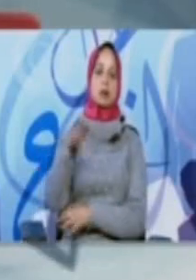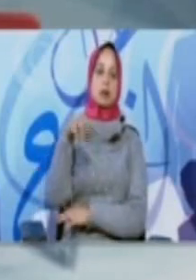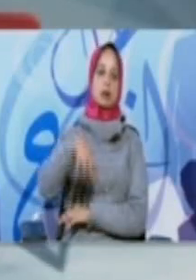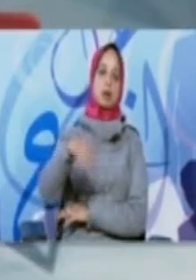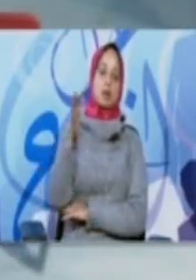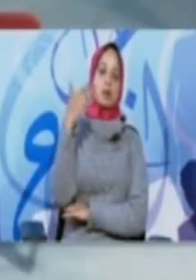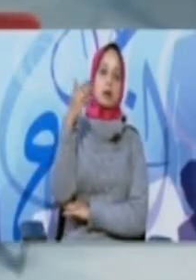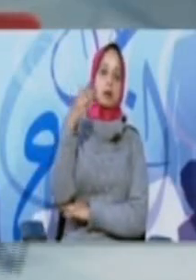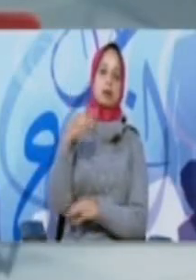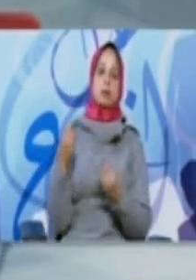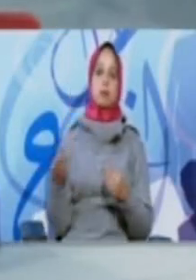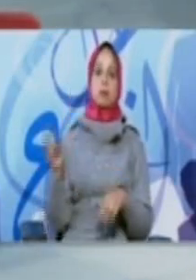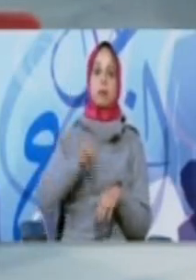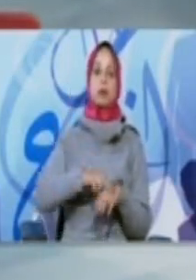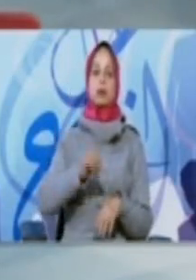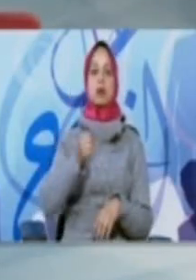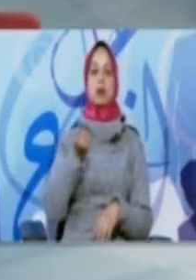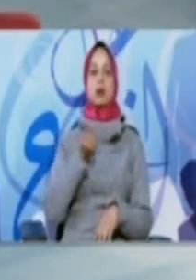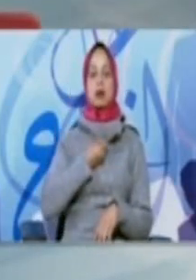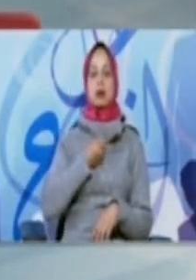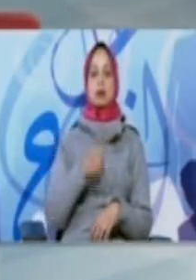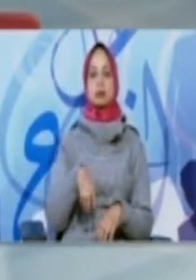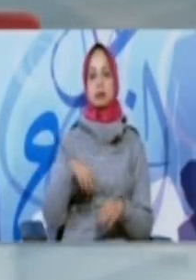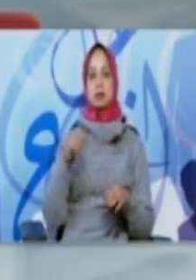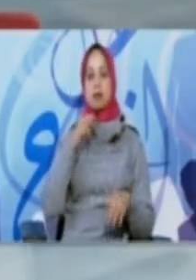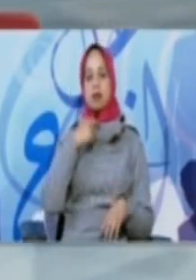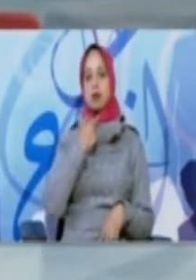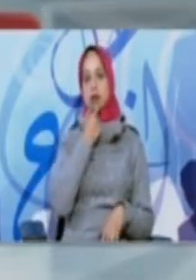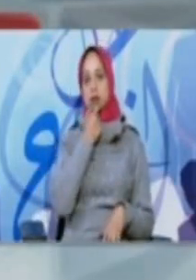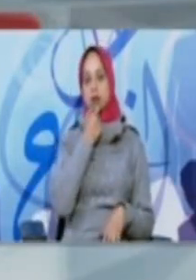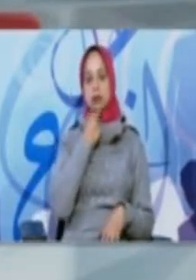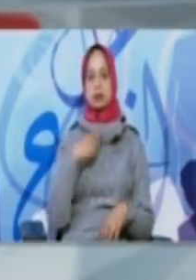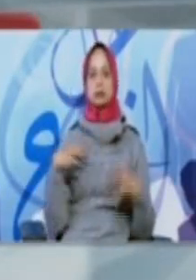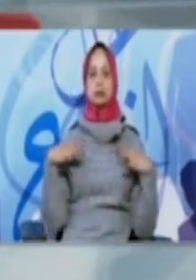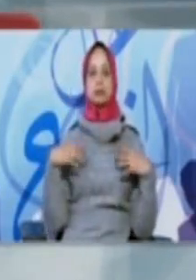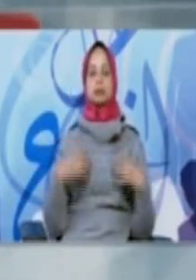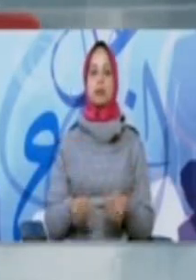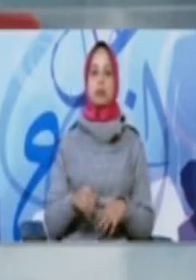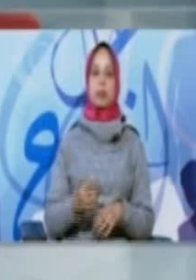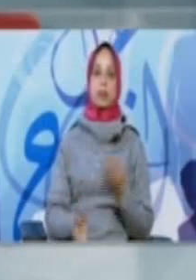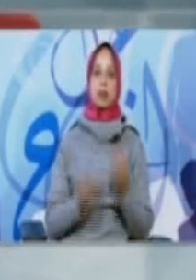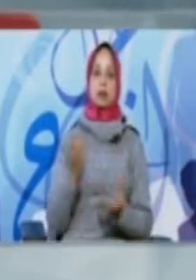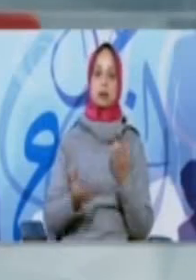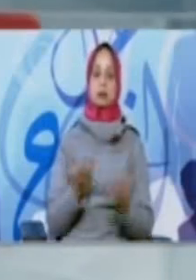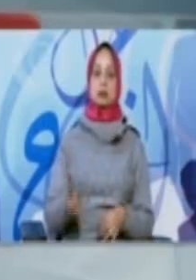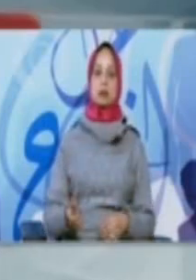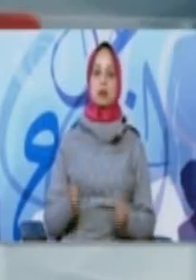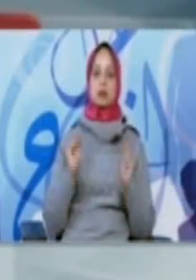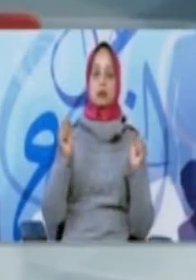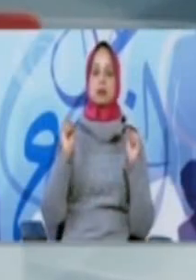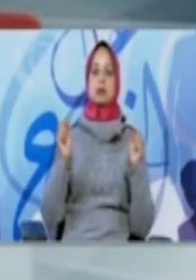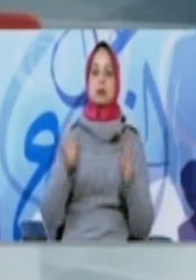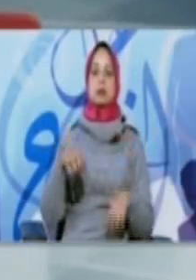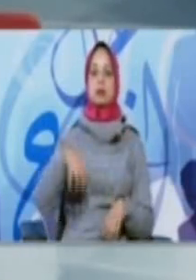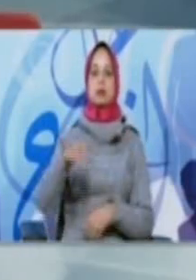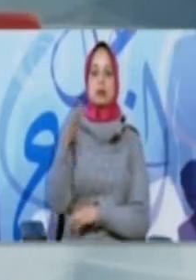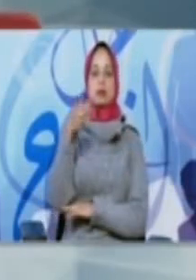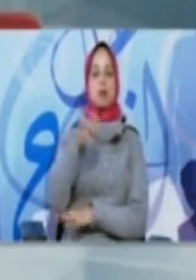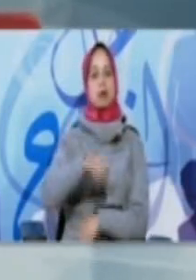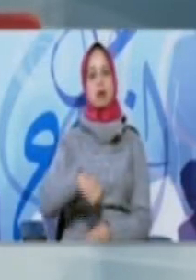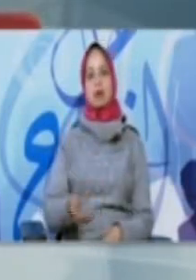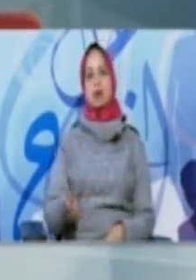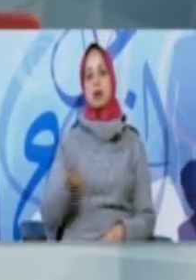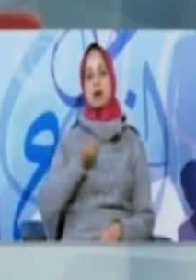بنقول حتة تانية انطفأت جذوة الحركة الوطنية بعد مقتل السير لستاك. عنوانها